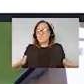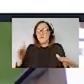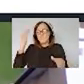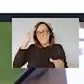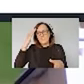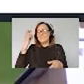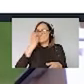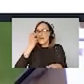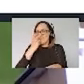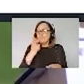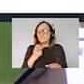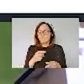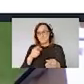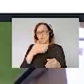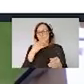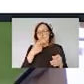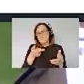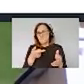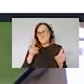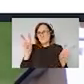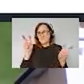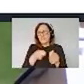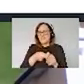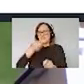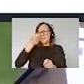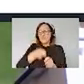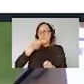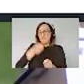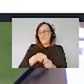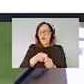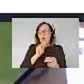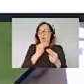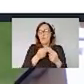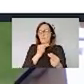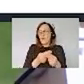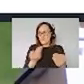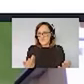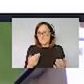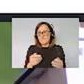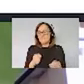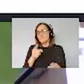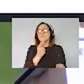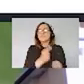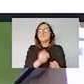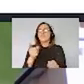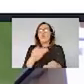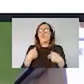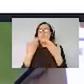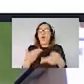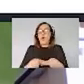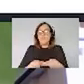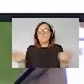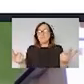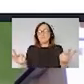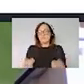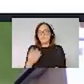macie Państwo suwakowo do odpowiedzi, do udzielenia, w związku z czym ja już tylko sobie tutaj udostępnię. Widzę, że już cztery